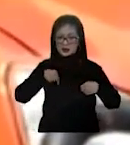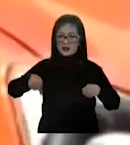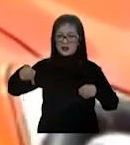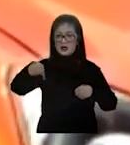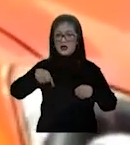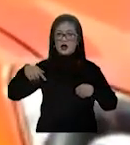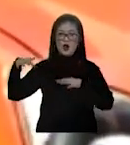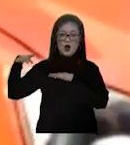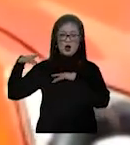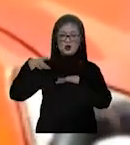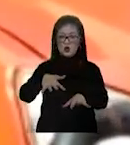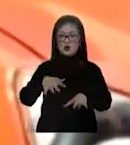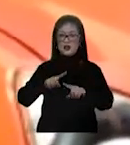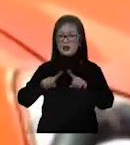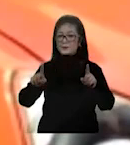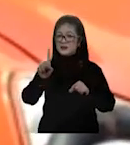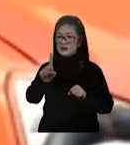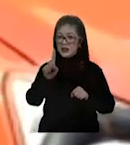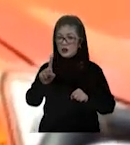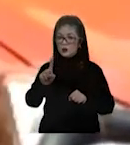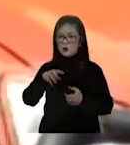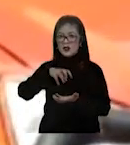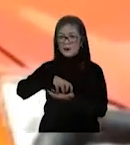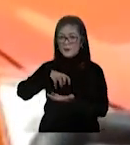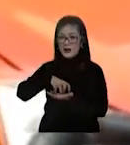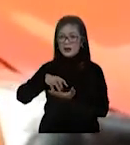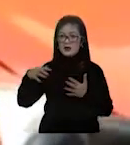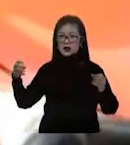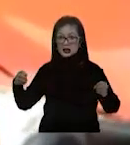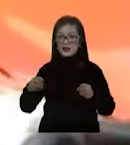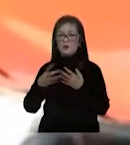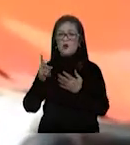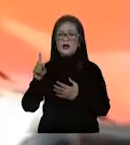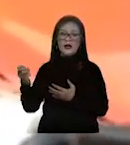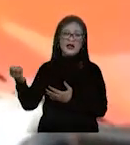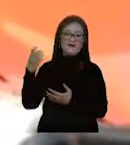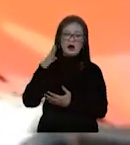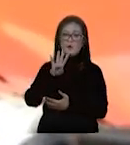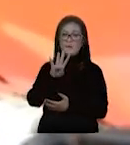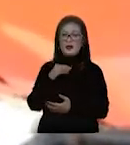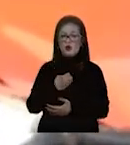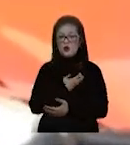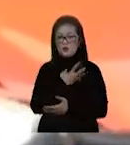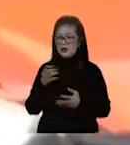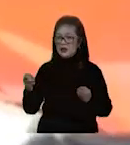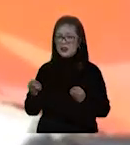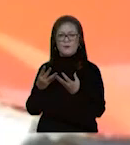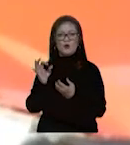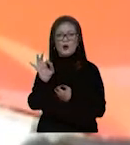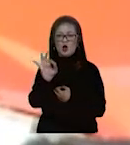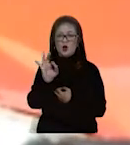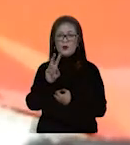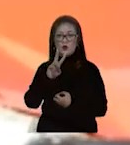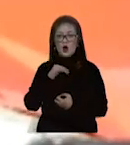ada satu titik yang kami temukan ada informasi ada 4 korban yang belum ditemukan, di mana ada 2 korban